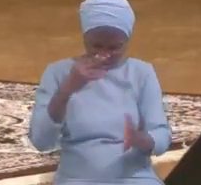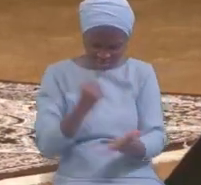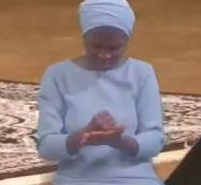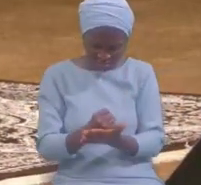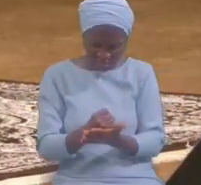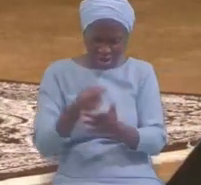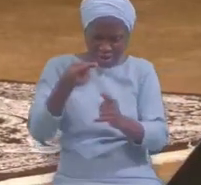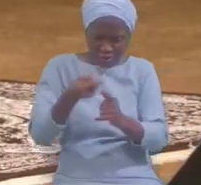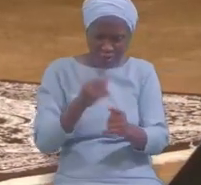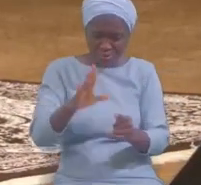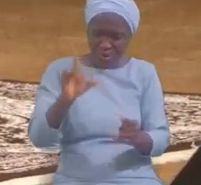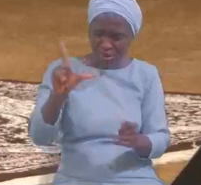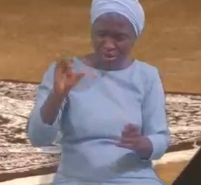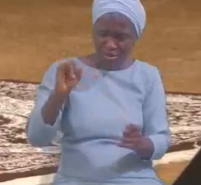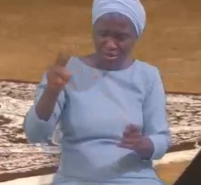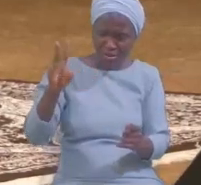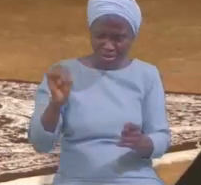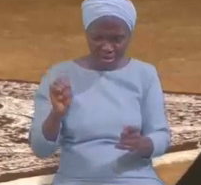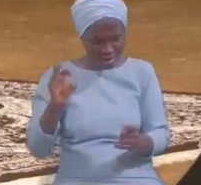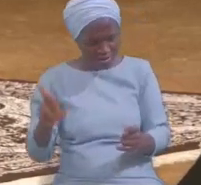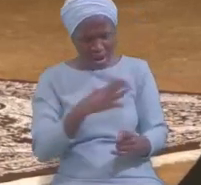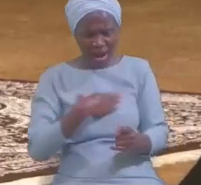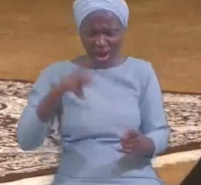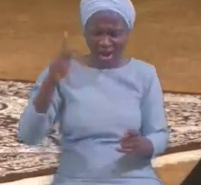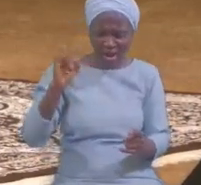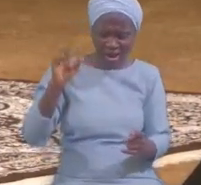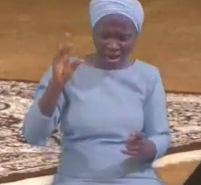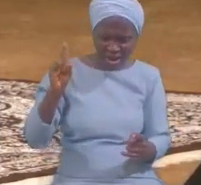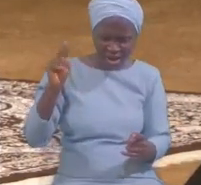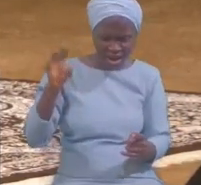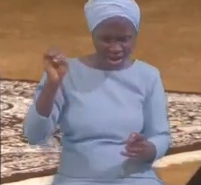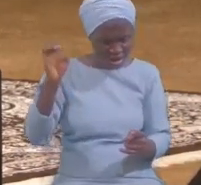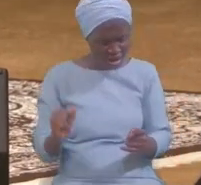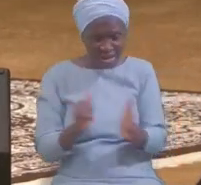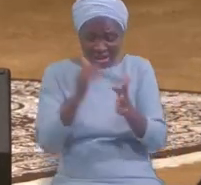De vos reins, de votre foie, la maladie est déracinée.